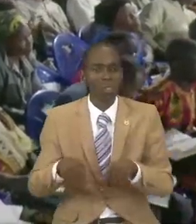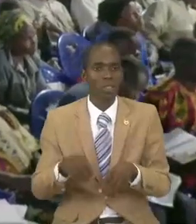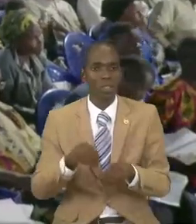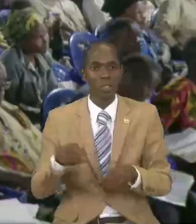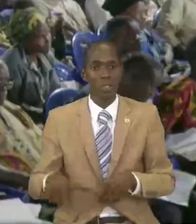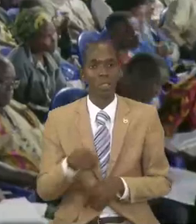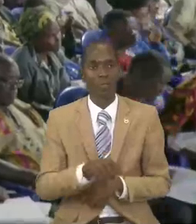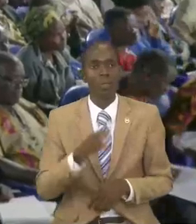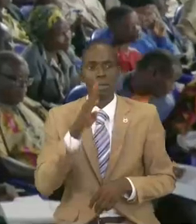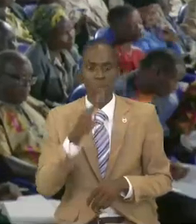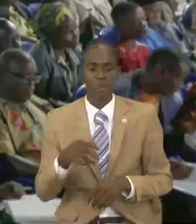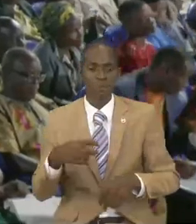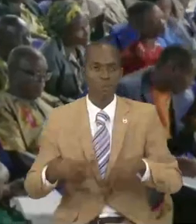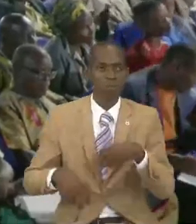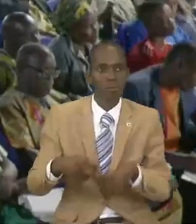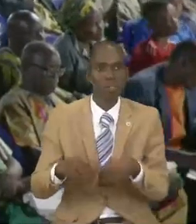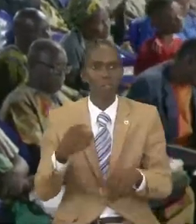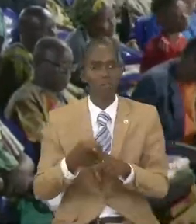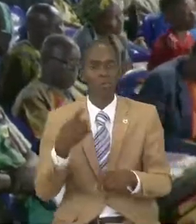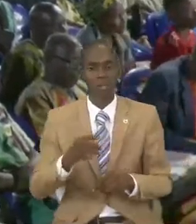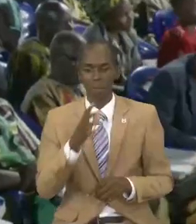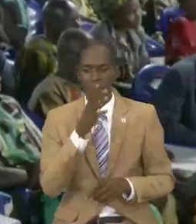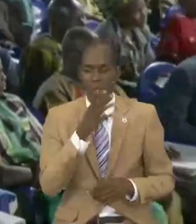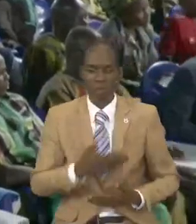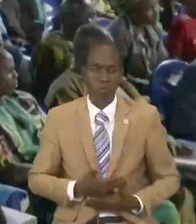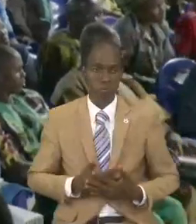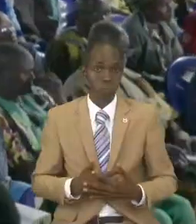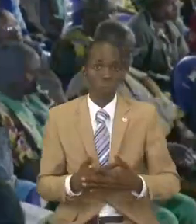naissance, et qui n'avait jamais marché.